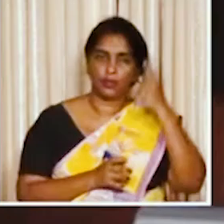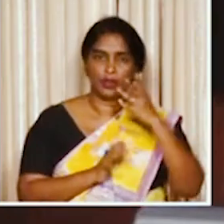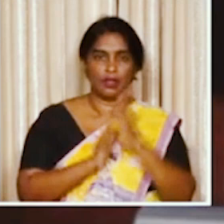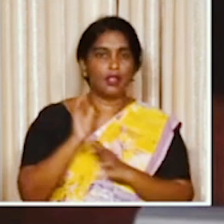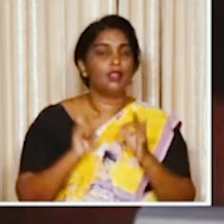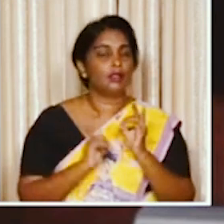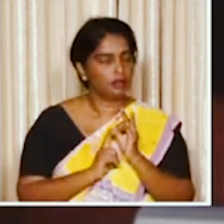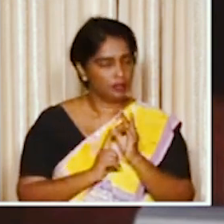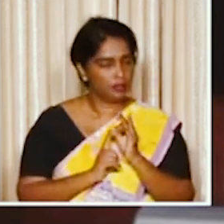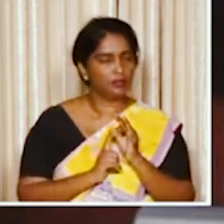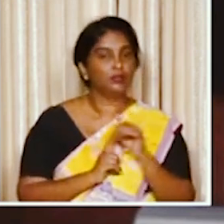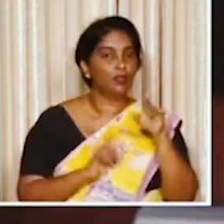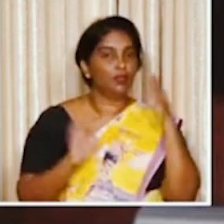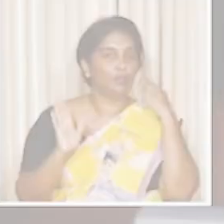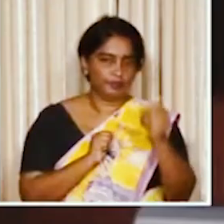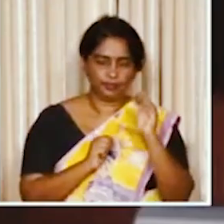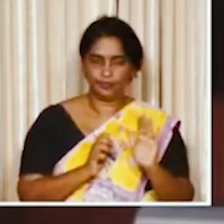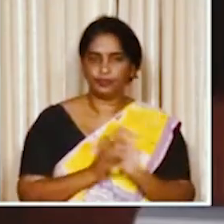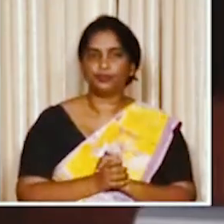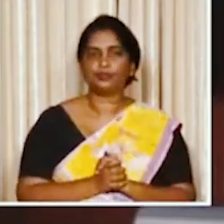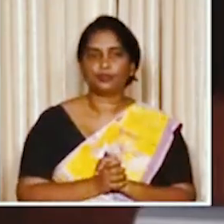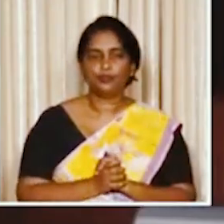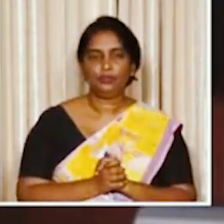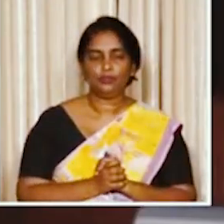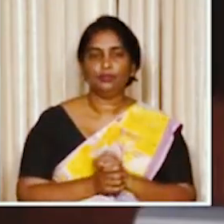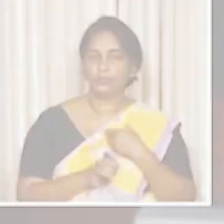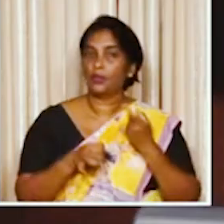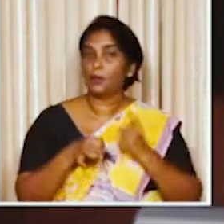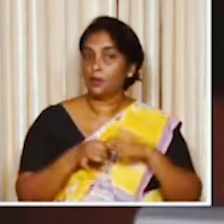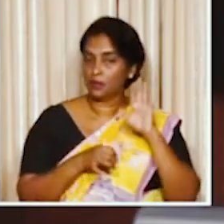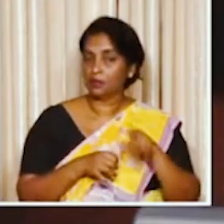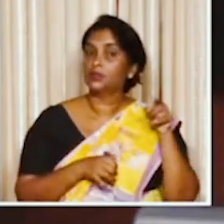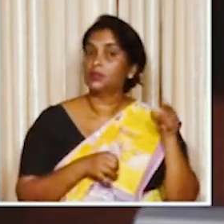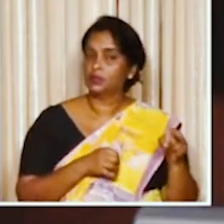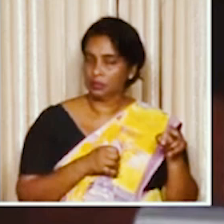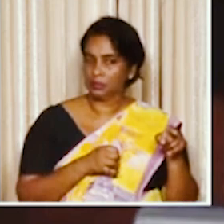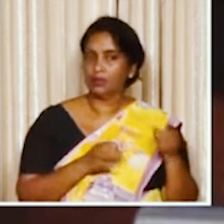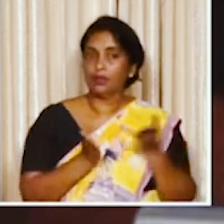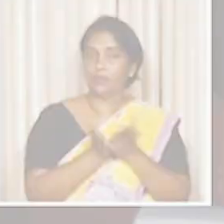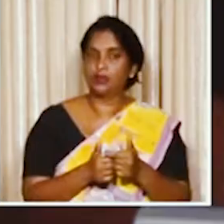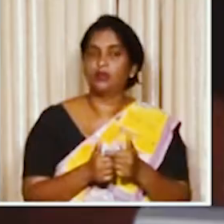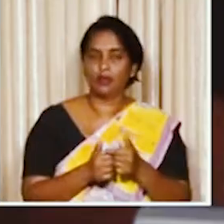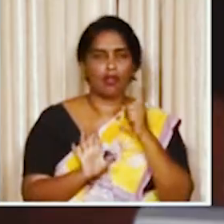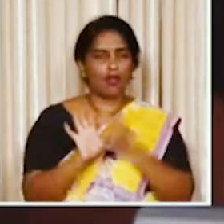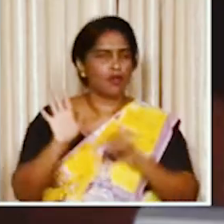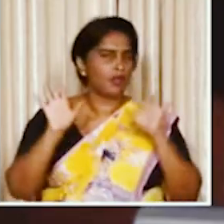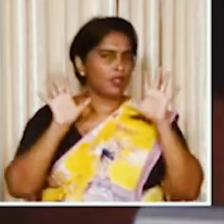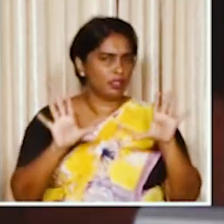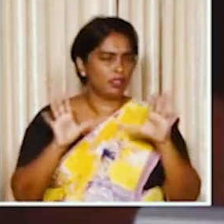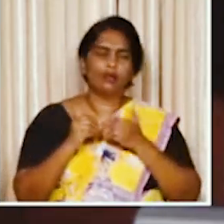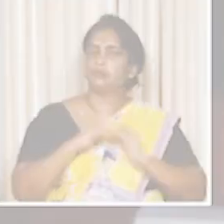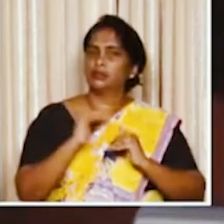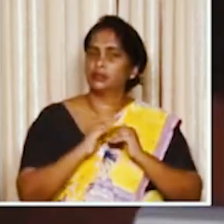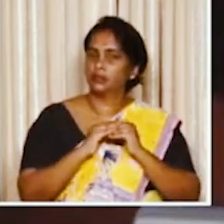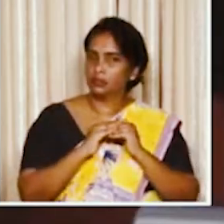மறக்கவில்லை. ஆனால் என்னுடைய கேள்வி என்னென்றால், அந்த துறைமுகம் கிட்டத்தட்ட 10 வருடங்களாக பயன்பாட்டில் இல்லை. அப்போ அந்த இடம்